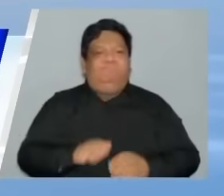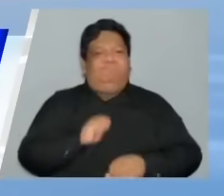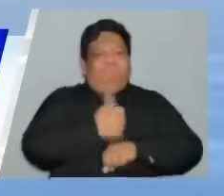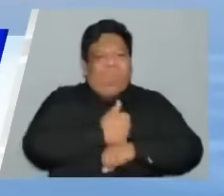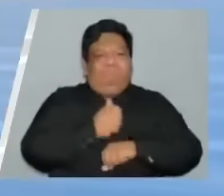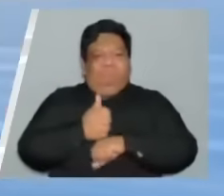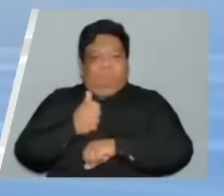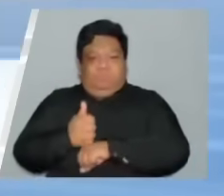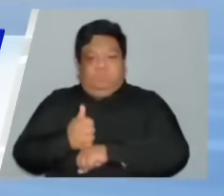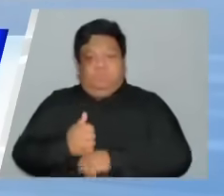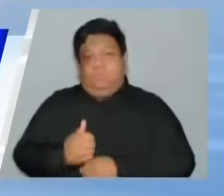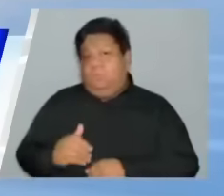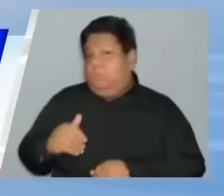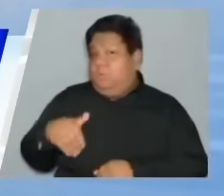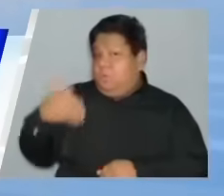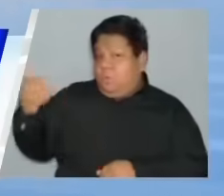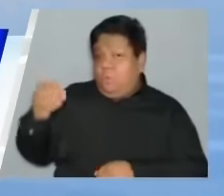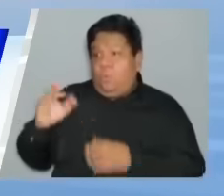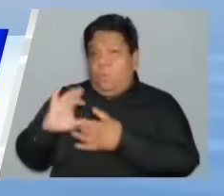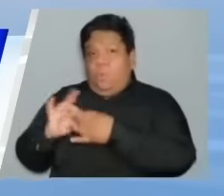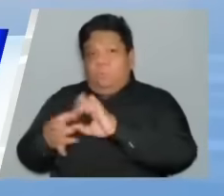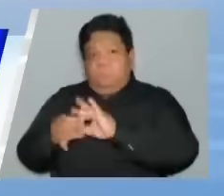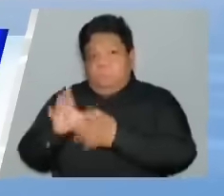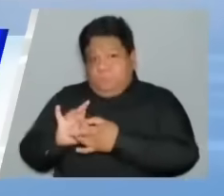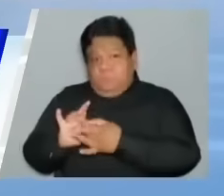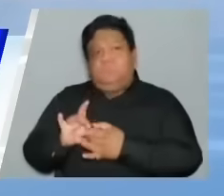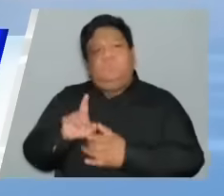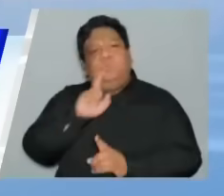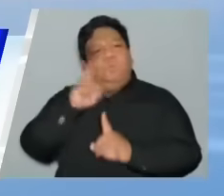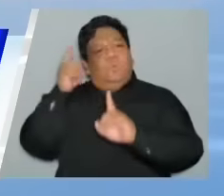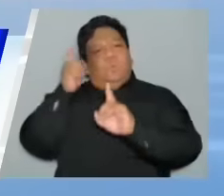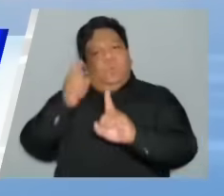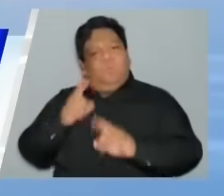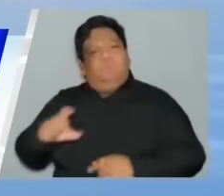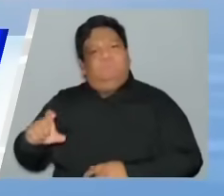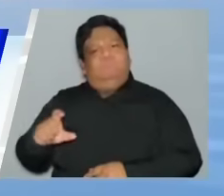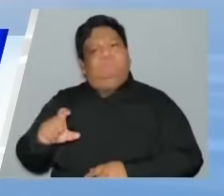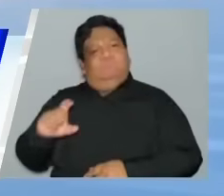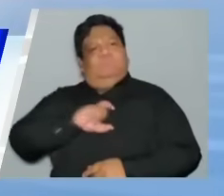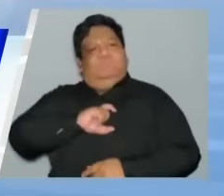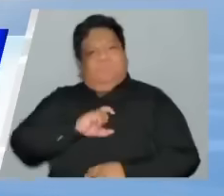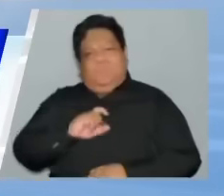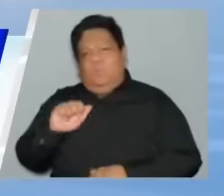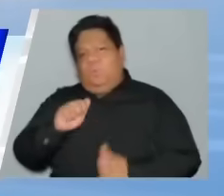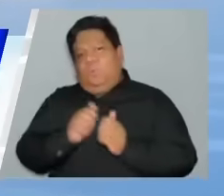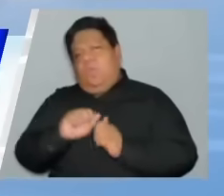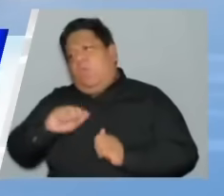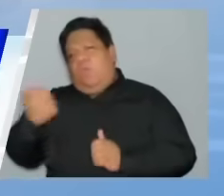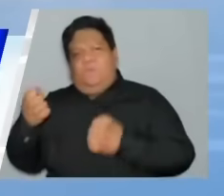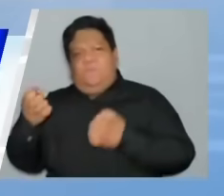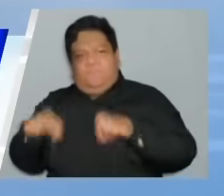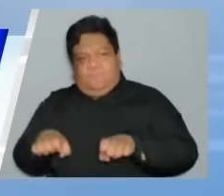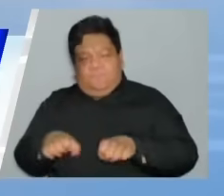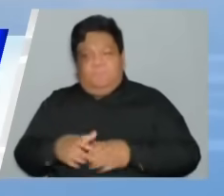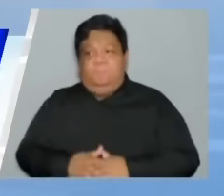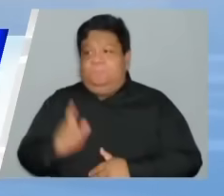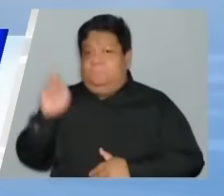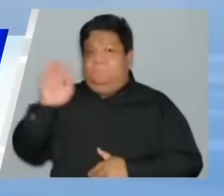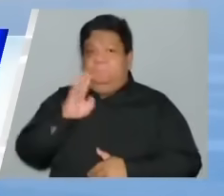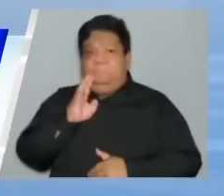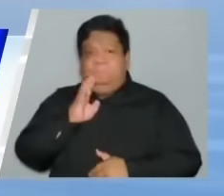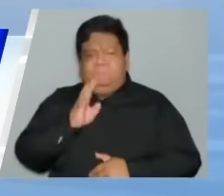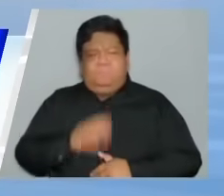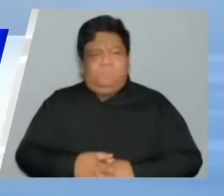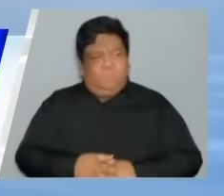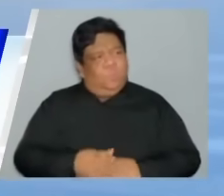ang target daw ni Yulo, makauwi ng medalya sa iba pang event. Ang goal ko din po kasi sa Olympics,